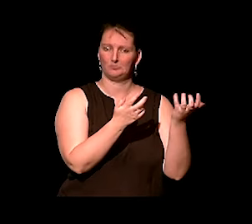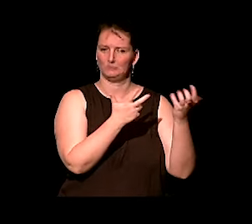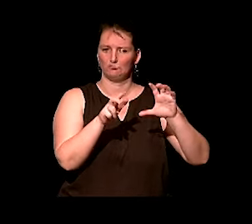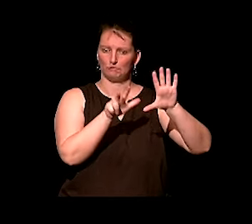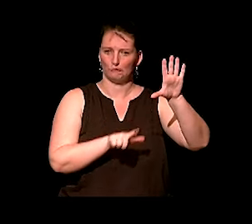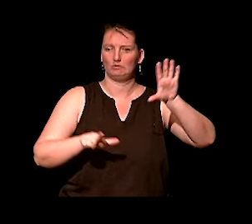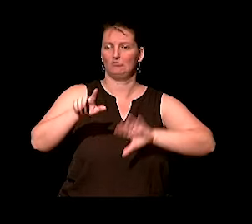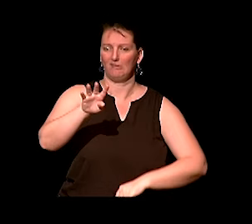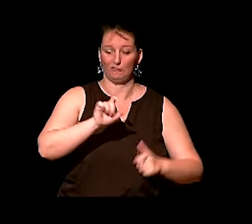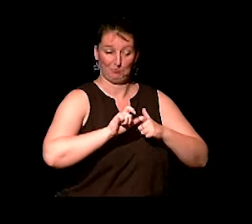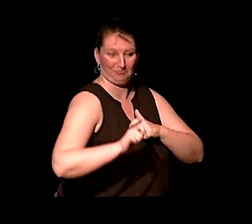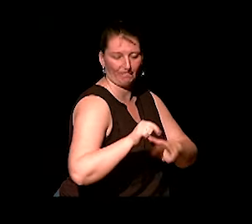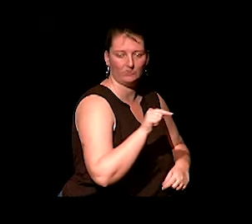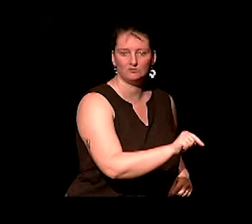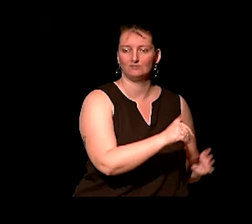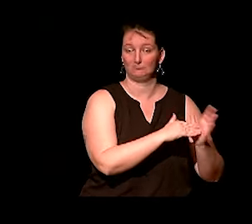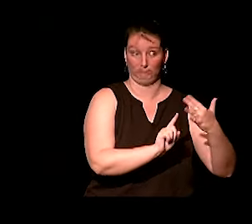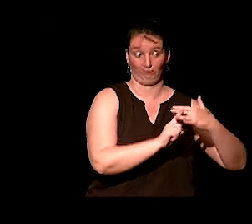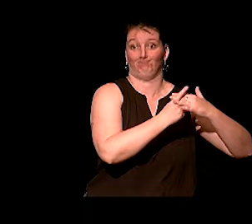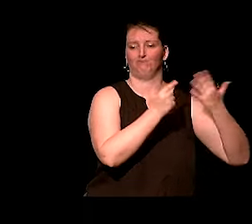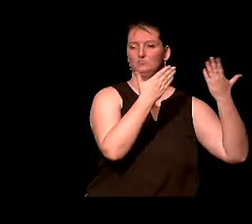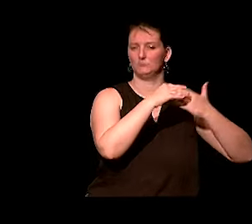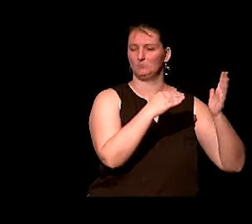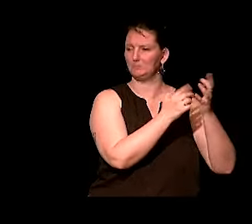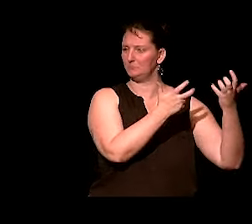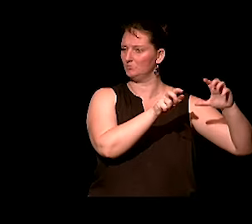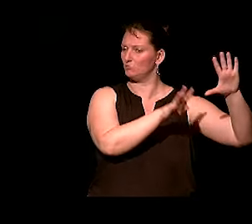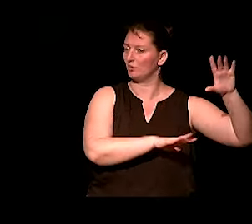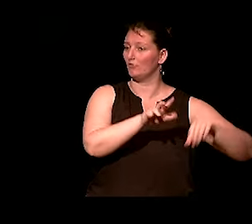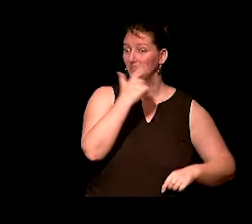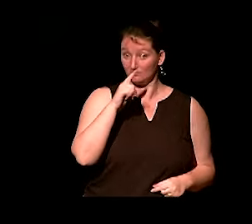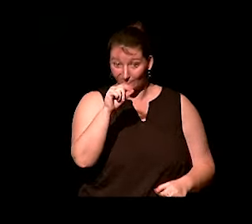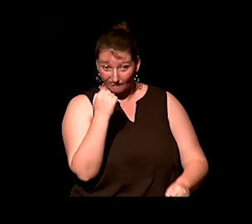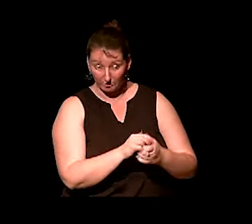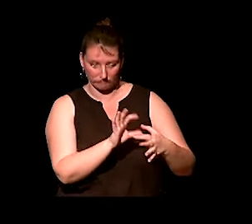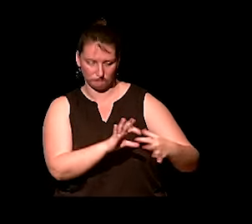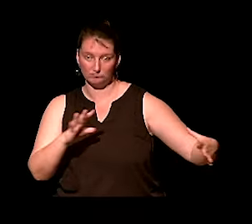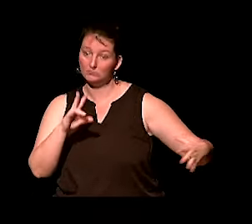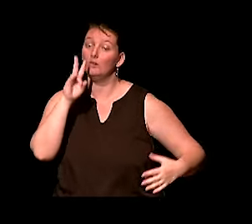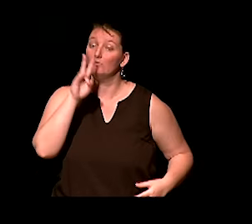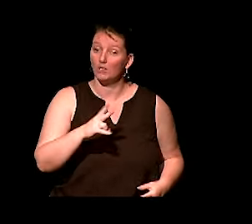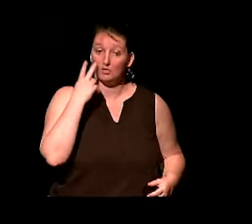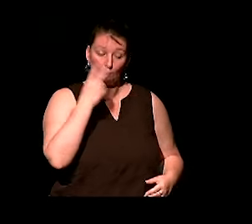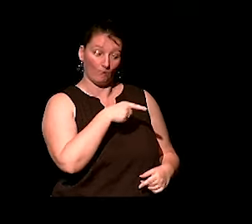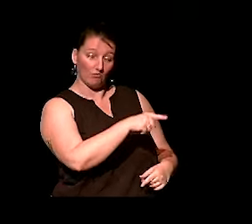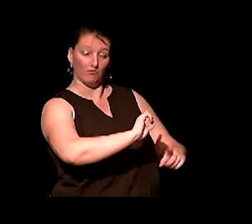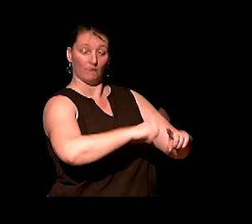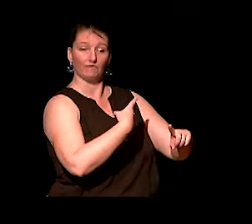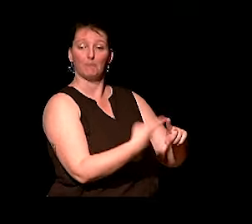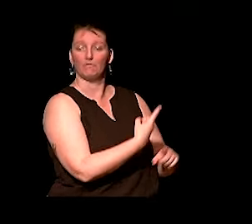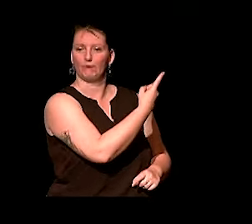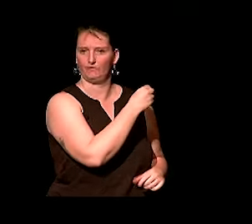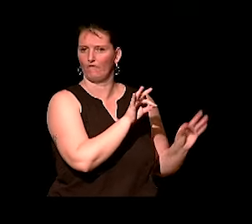la naissance du cinéma en 1895. Et il est vrai que quand on regarde les films